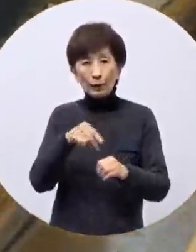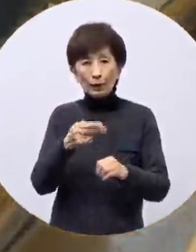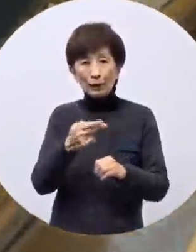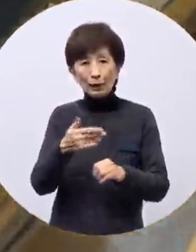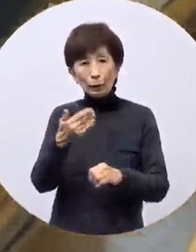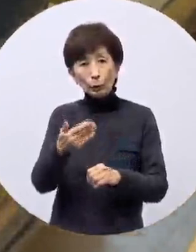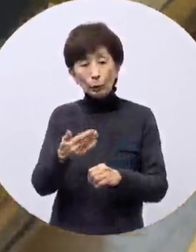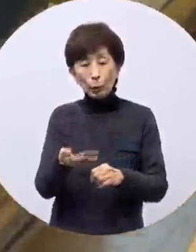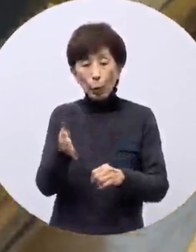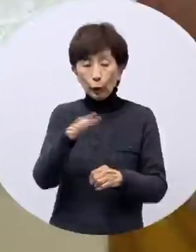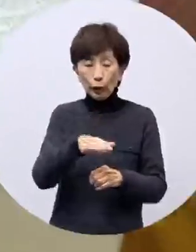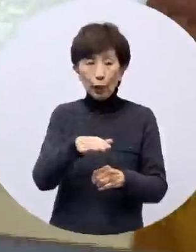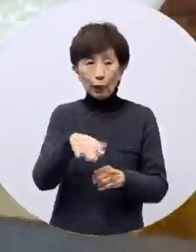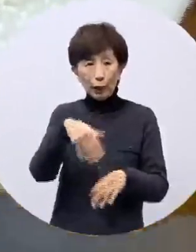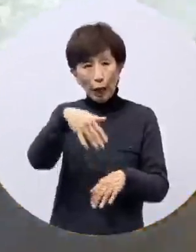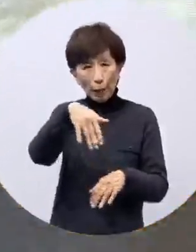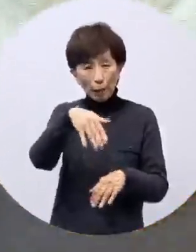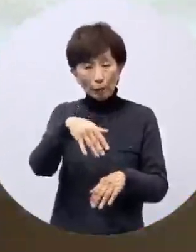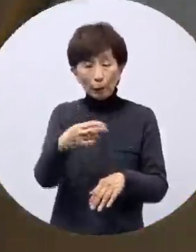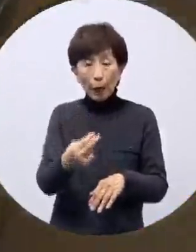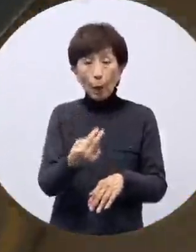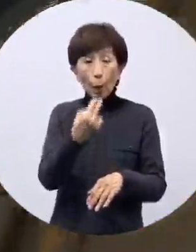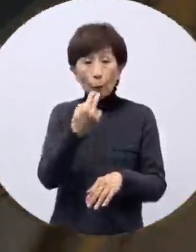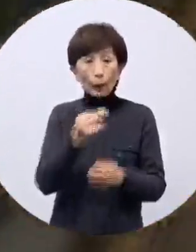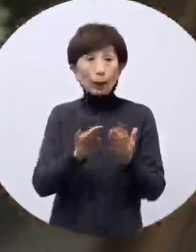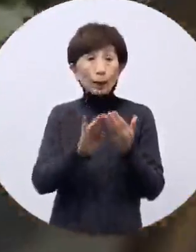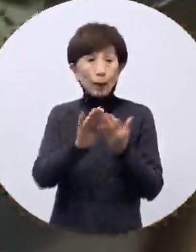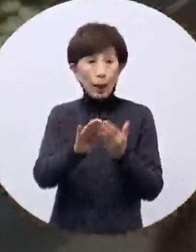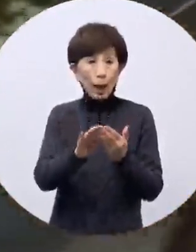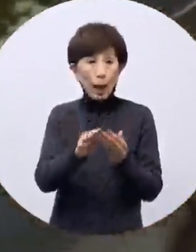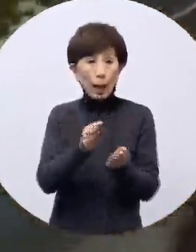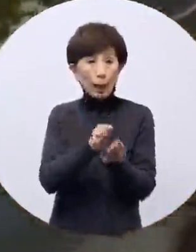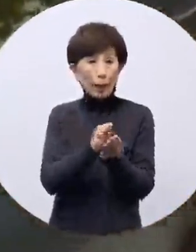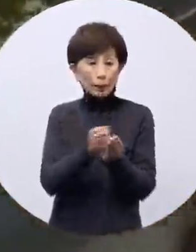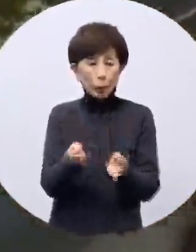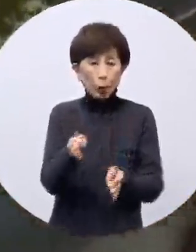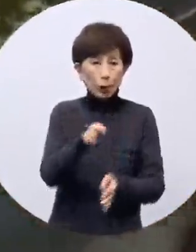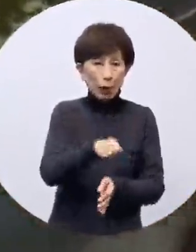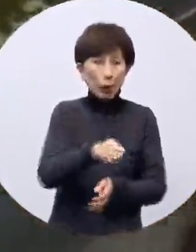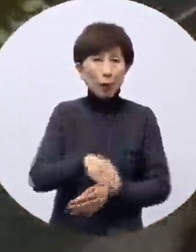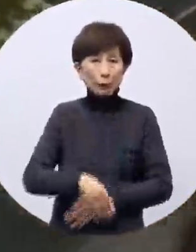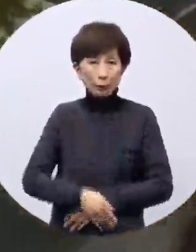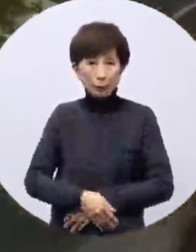ニンニクです。 ニンニクの香りが出たので牡蠣を入れていきます。